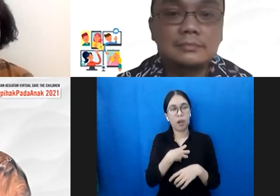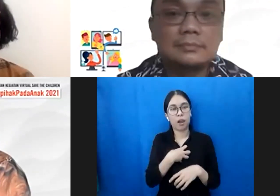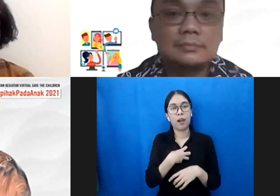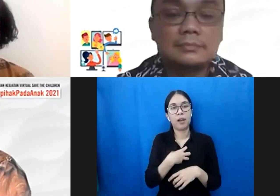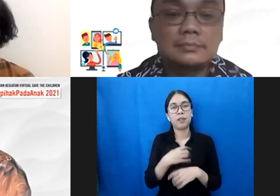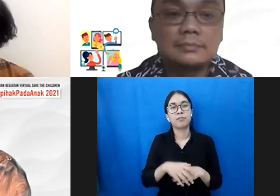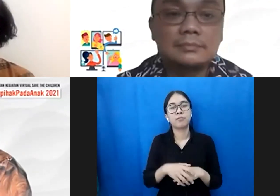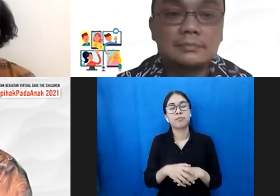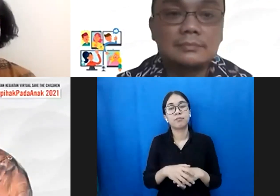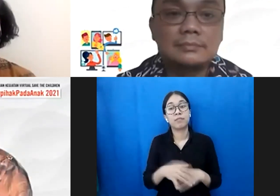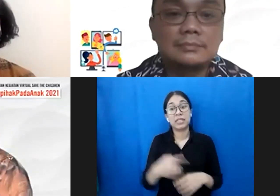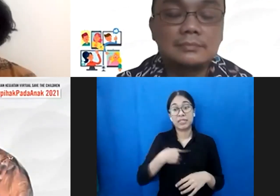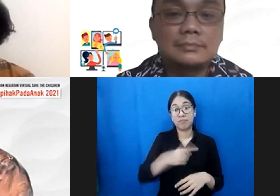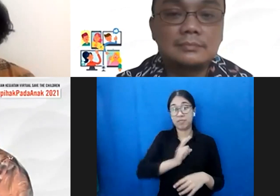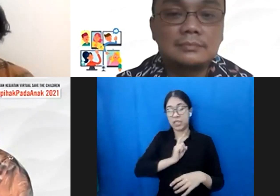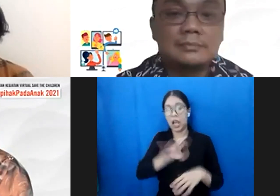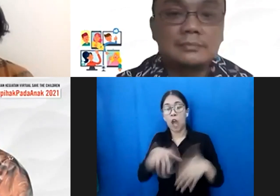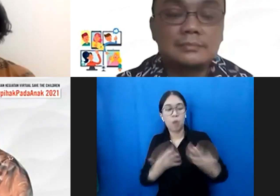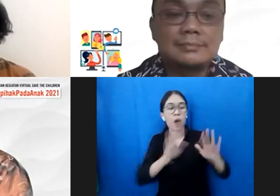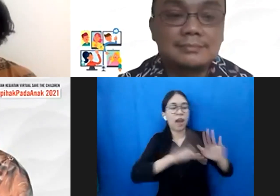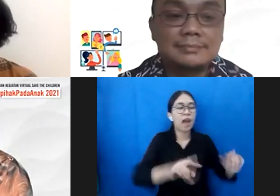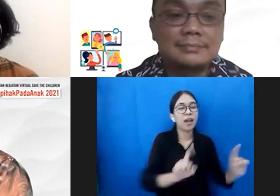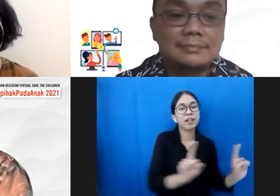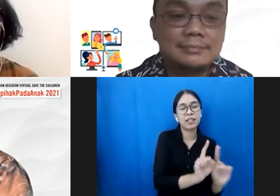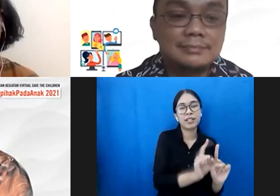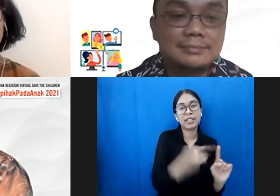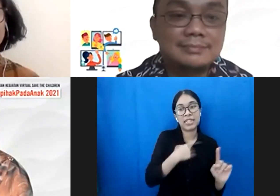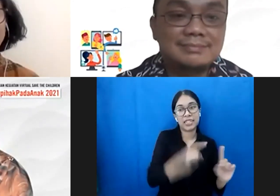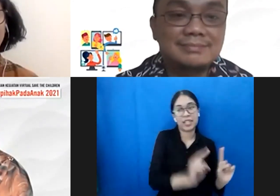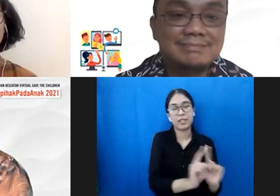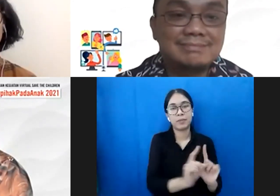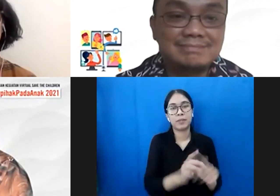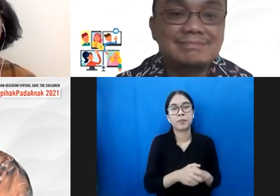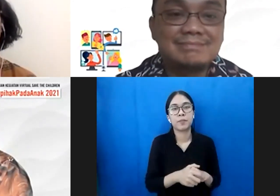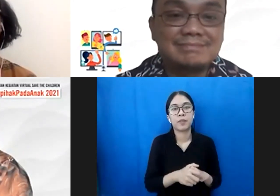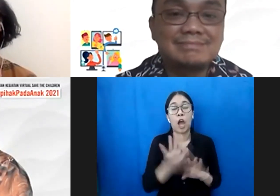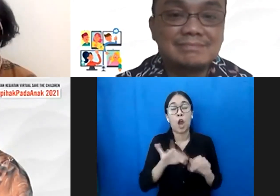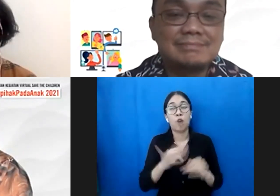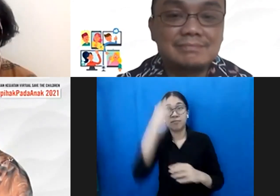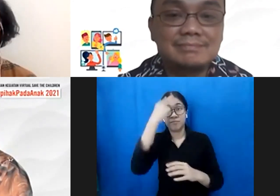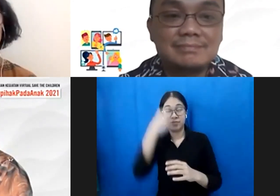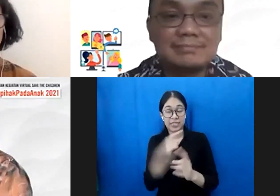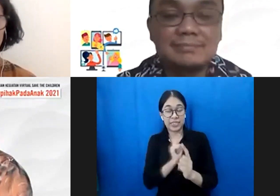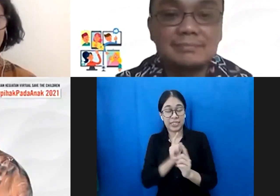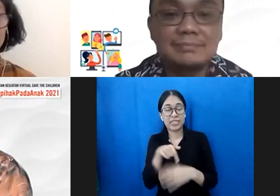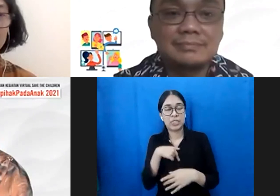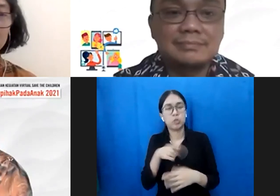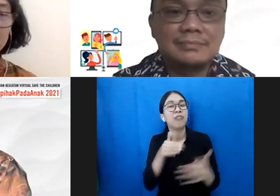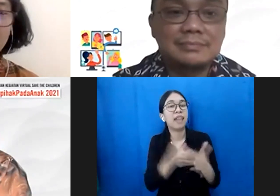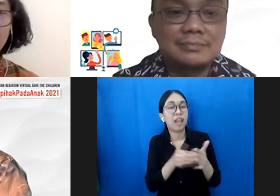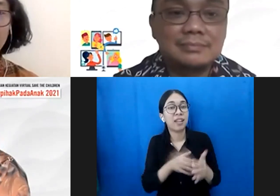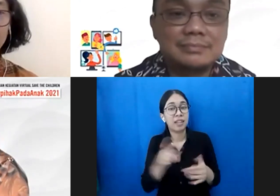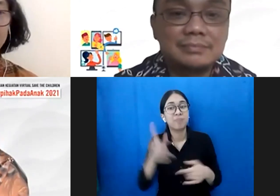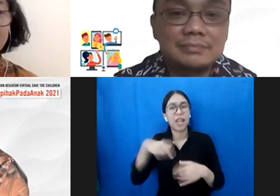maupun anak-anak yang kita dampingin. Itu sih Mas. Nah, terkait self-care sendiri, nah ini tantangan, tadi saya juga setuju sama